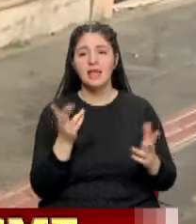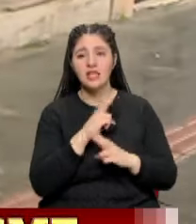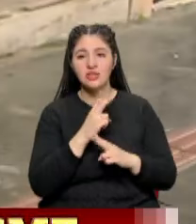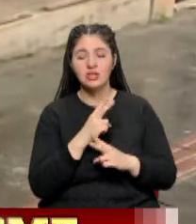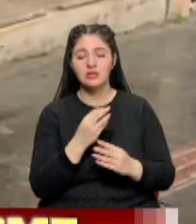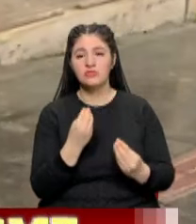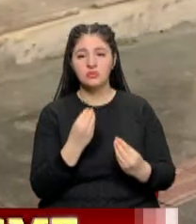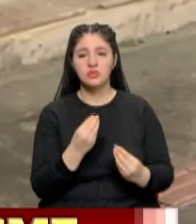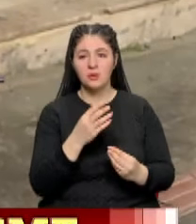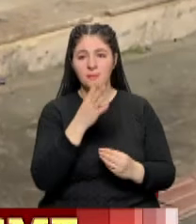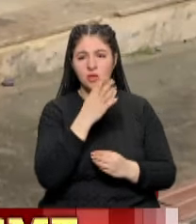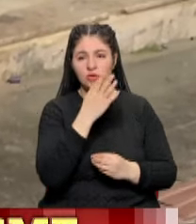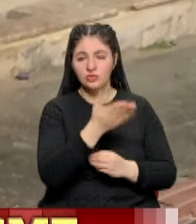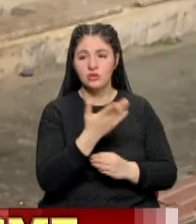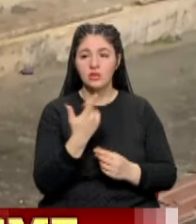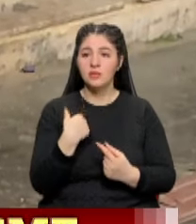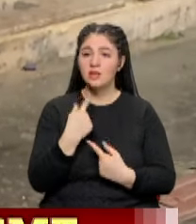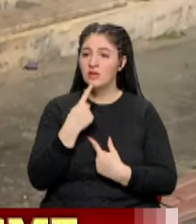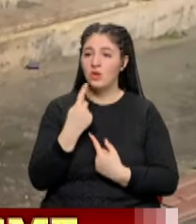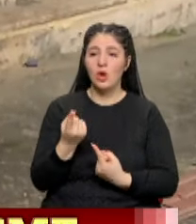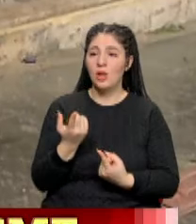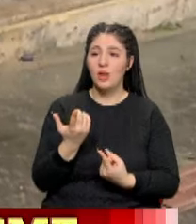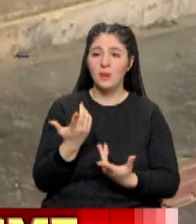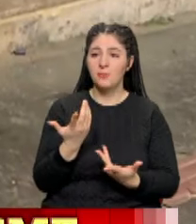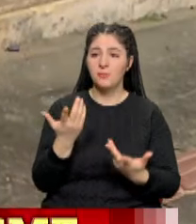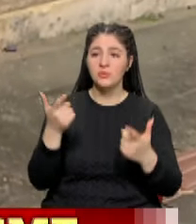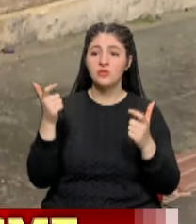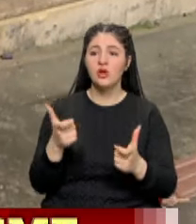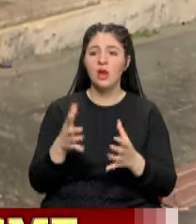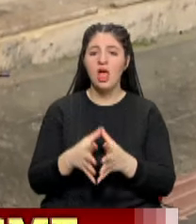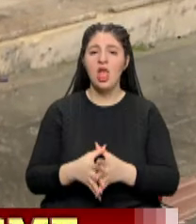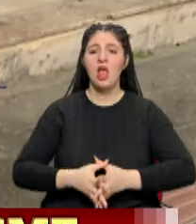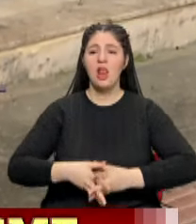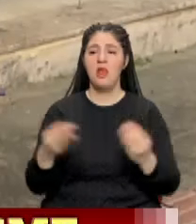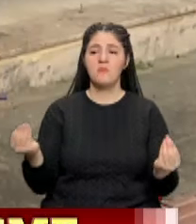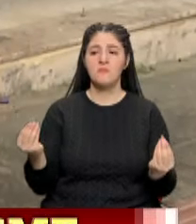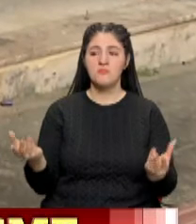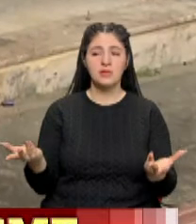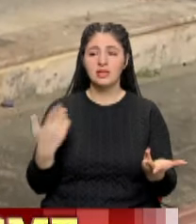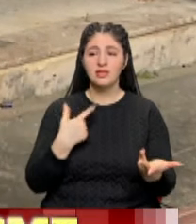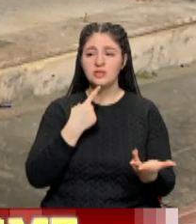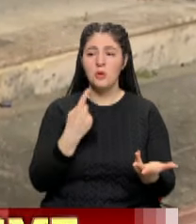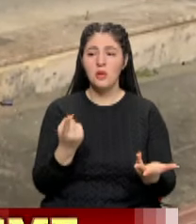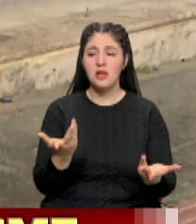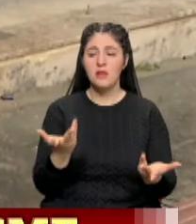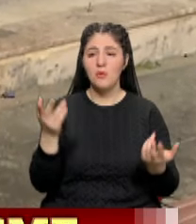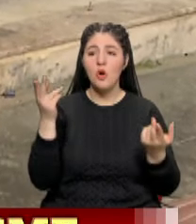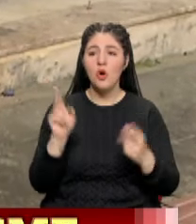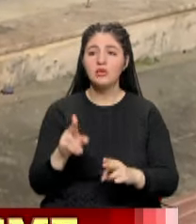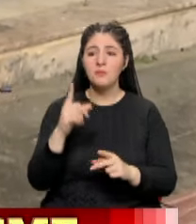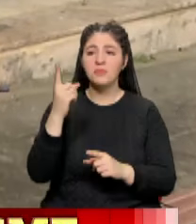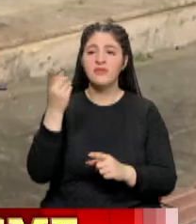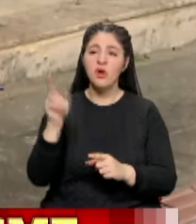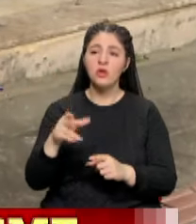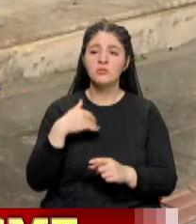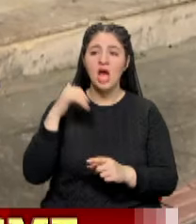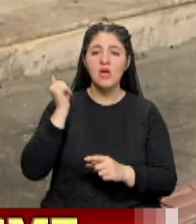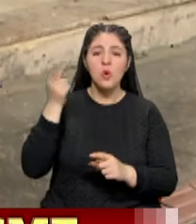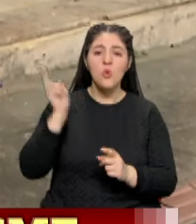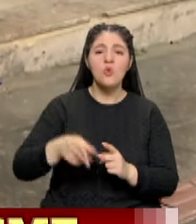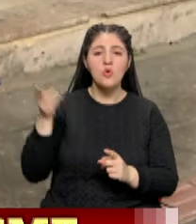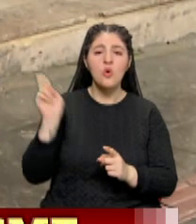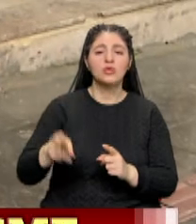neşesini biliyorsunuz. Ne söyleyelim? Ne, şehir yok oldu. Yani ölenler bir defa öldü, biz her gün